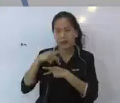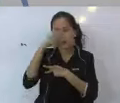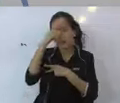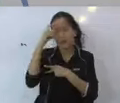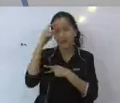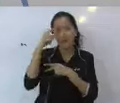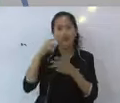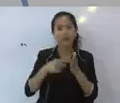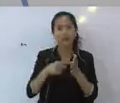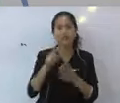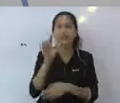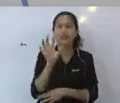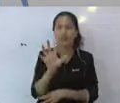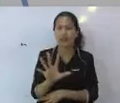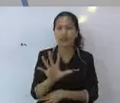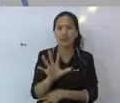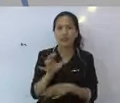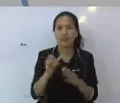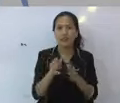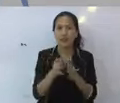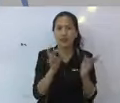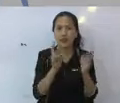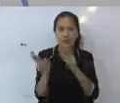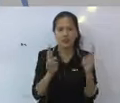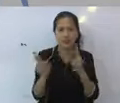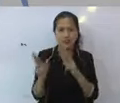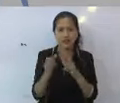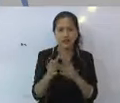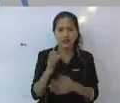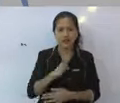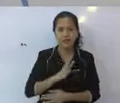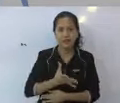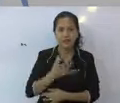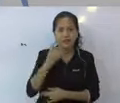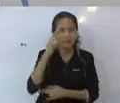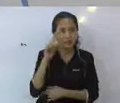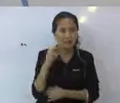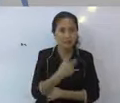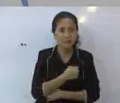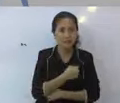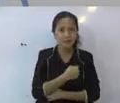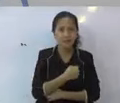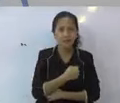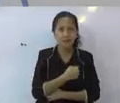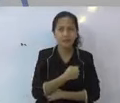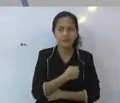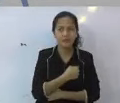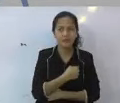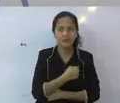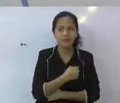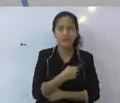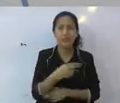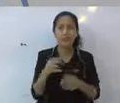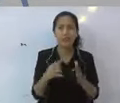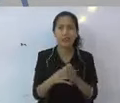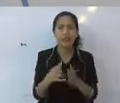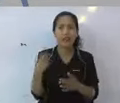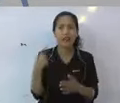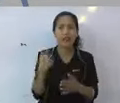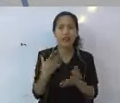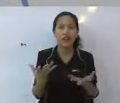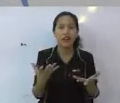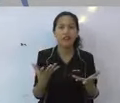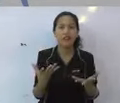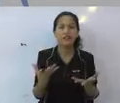talagang readily available all year round. Kumbaga, meron tayong resources, meron tayong